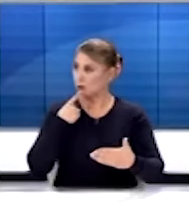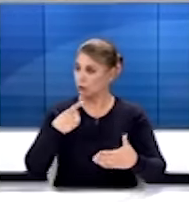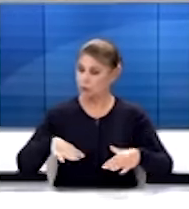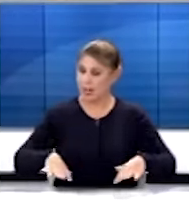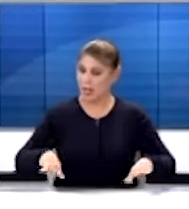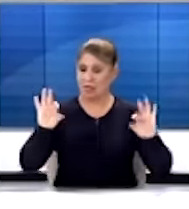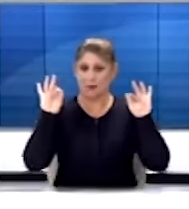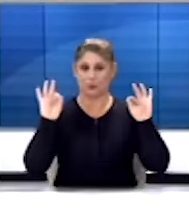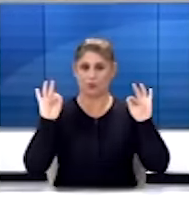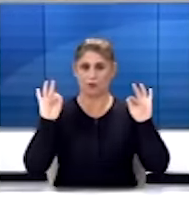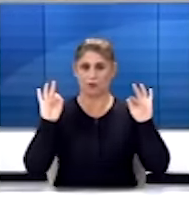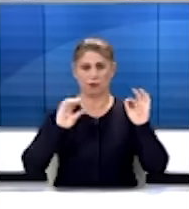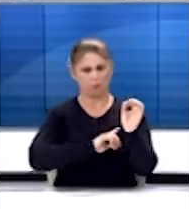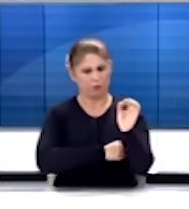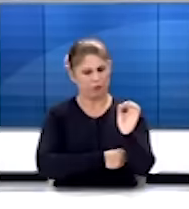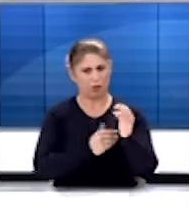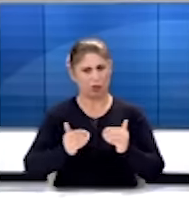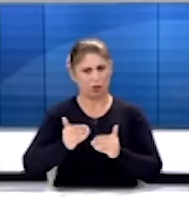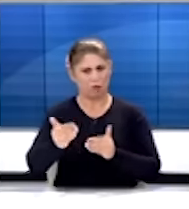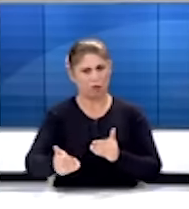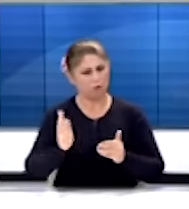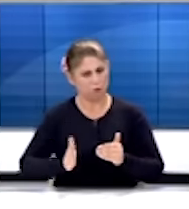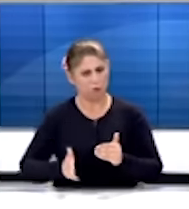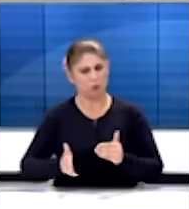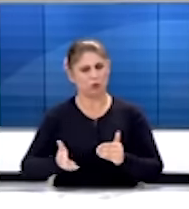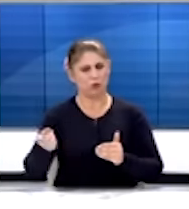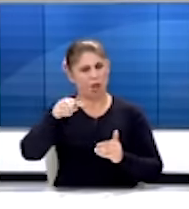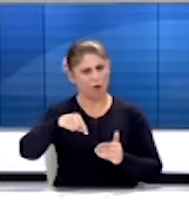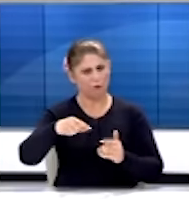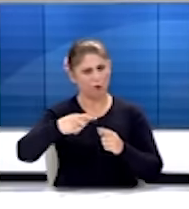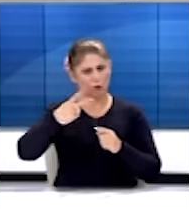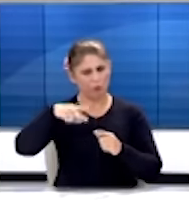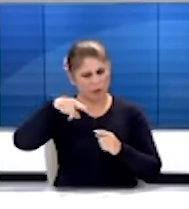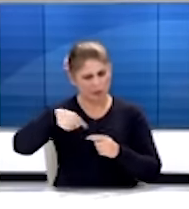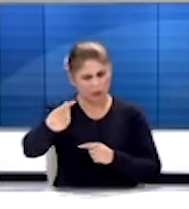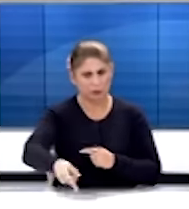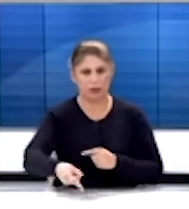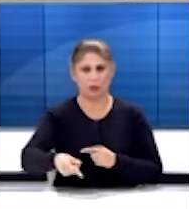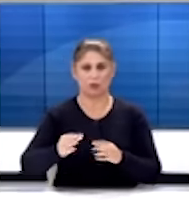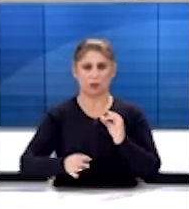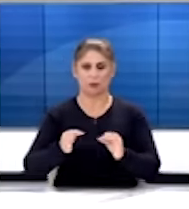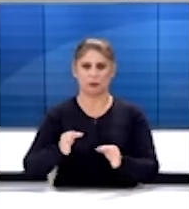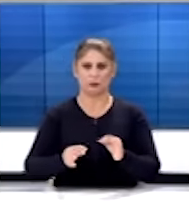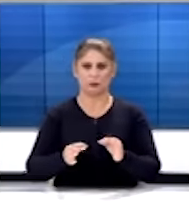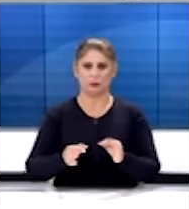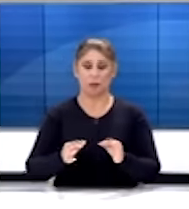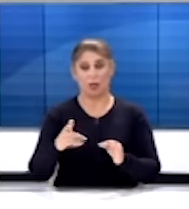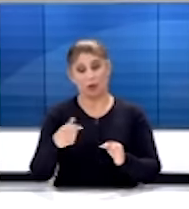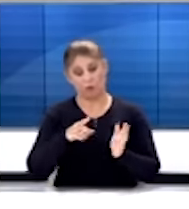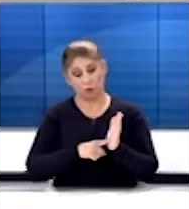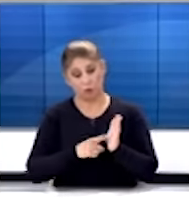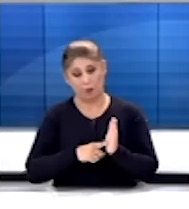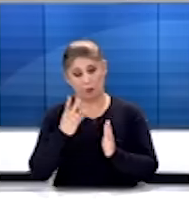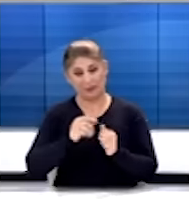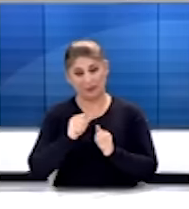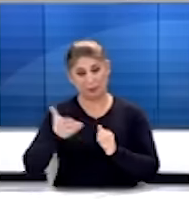ότι θα φύγει νωρίτερα. Να γίνει χτες, για παράδειγμα, αύριο, μεθαύριο, η συζήτηση χώρια που έπρεπε να γίνει εδώ και